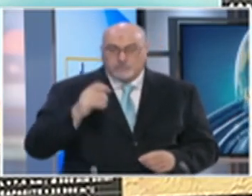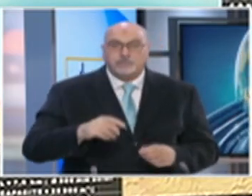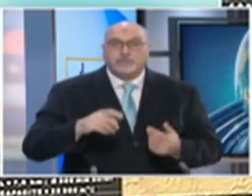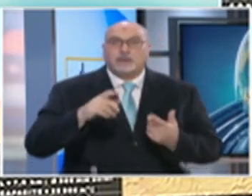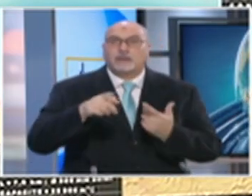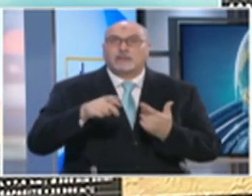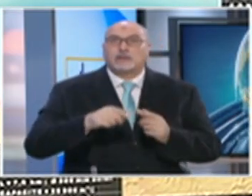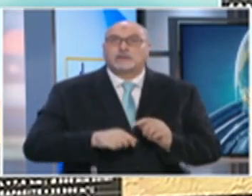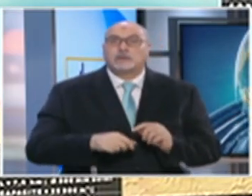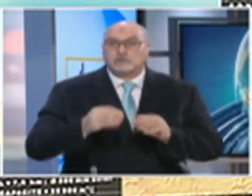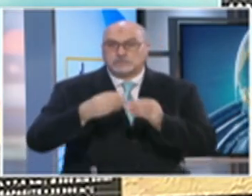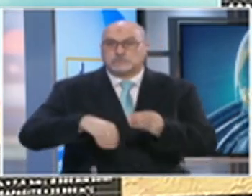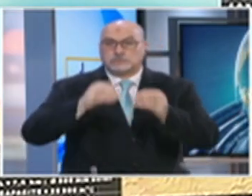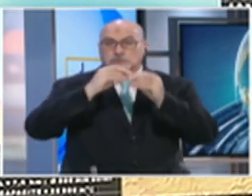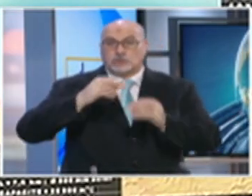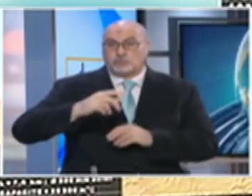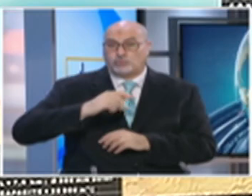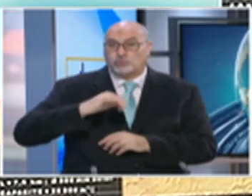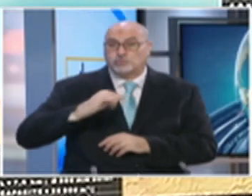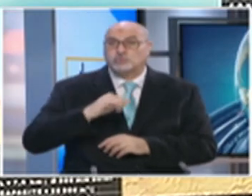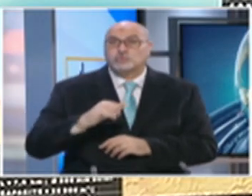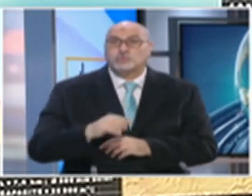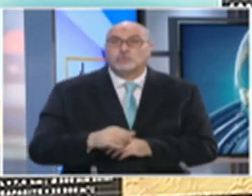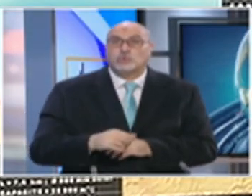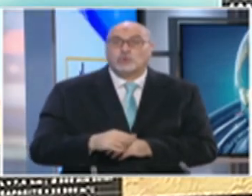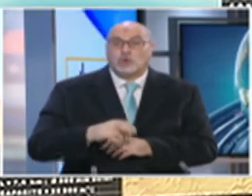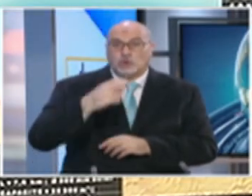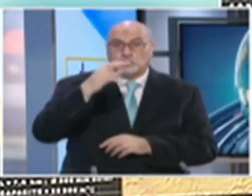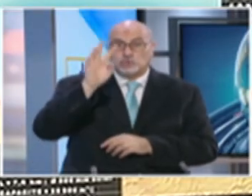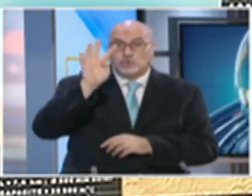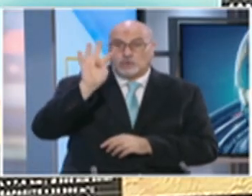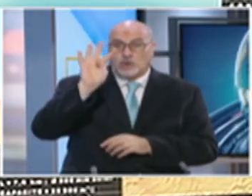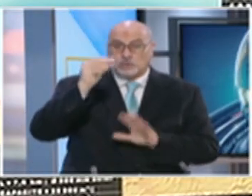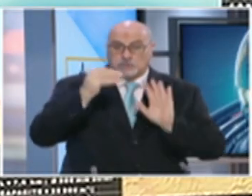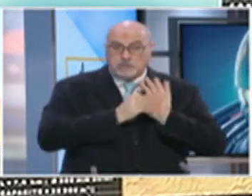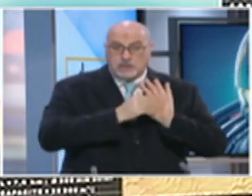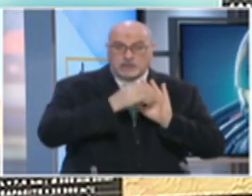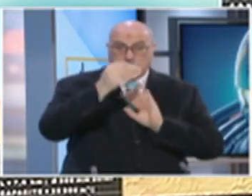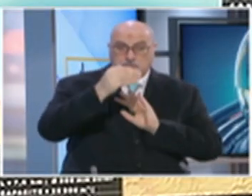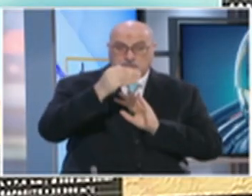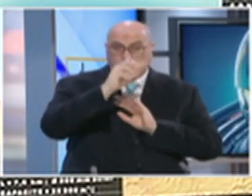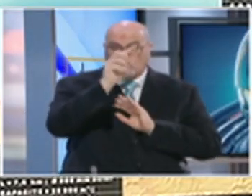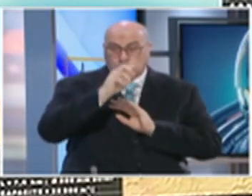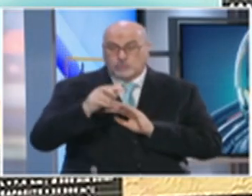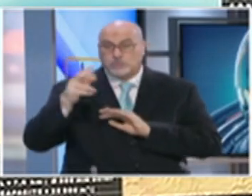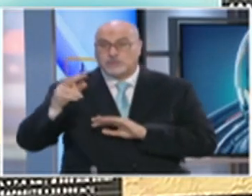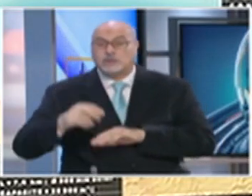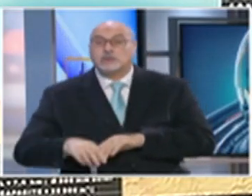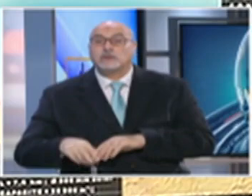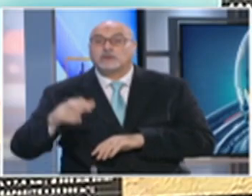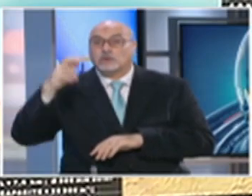رايحة تكون فيه زيادة في الإنتاج من 240 ألف متر مكعب إلى 370